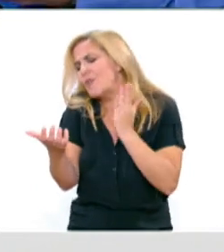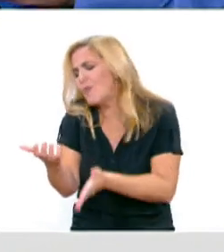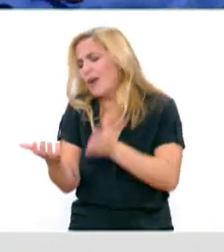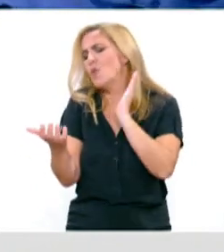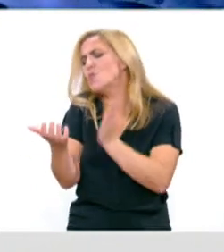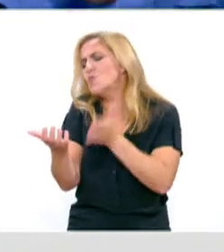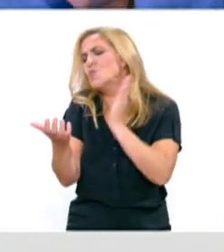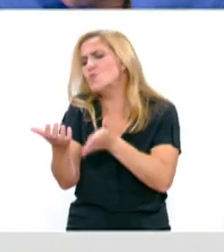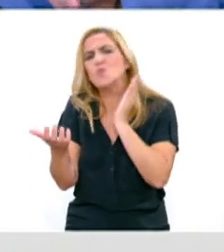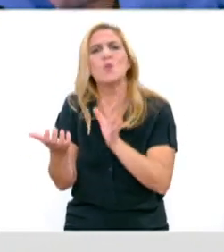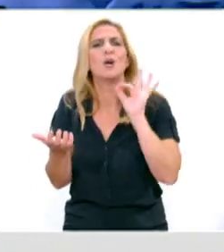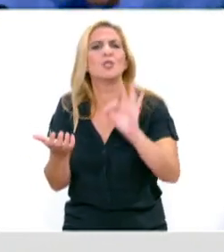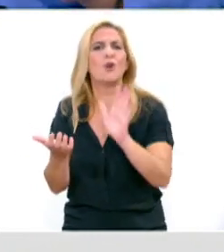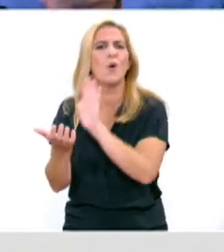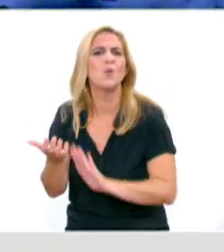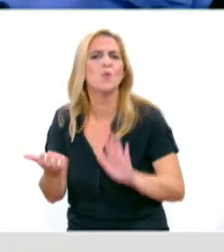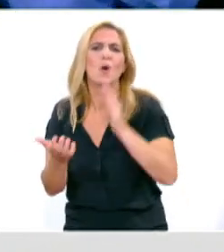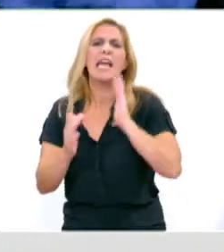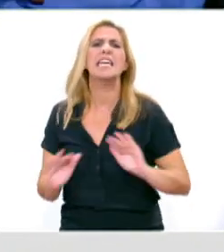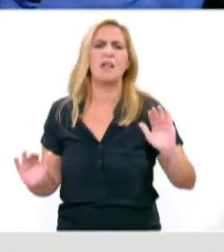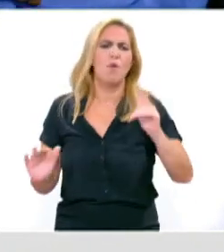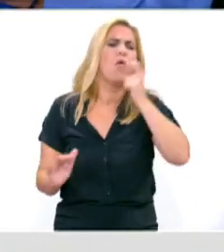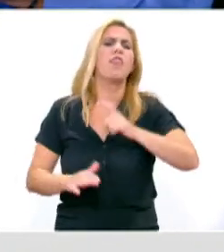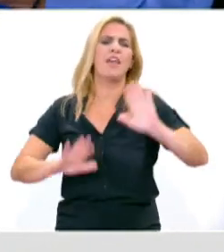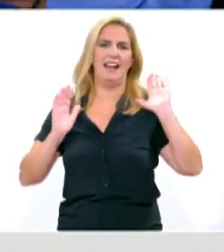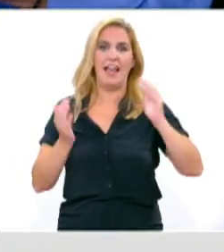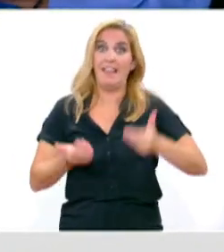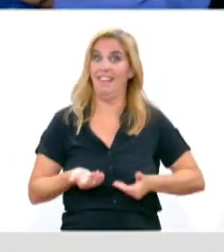να ηρεμήσει το μωρό, το οποίο δεν κλαίει καθόλου, τα καταφέρνει. Το δίνει